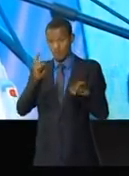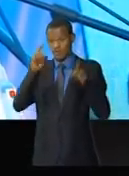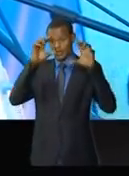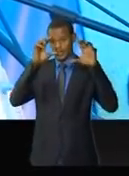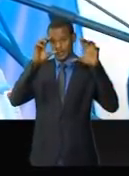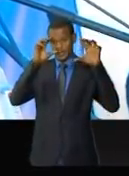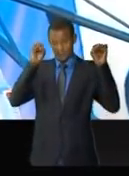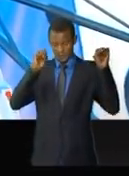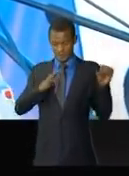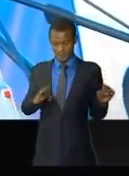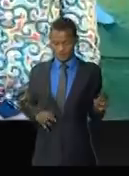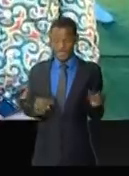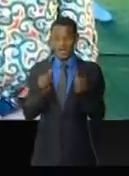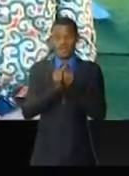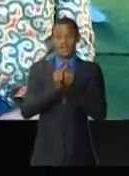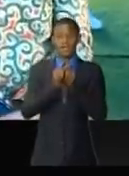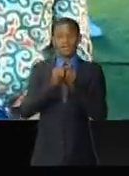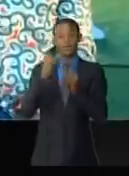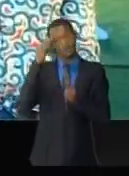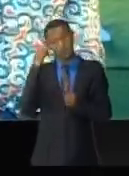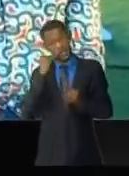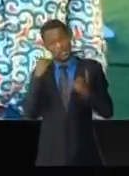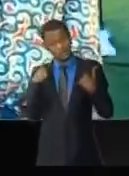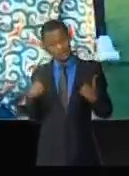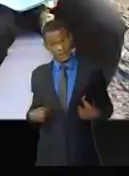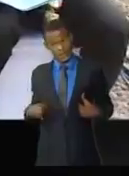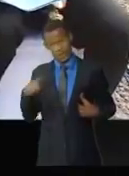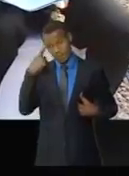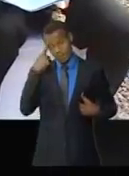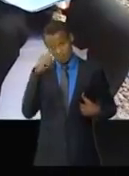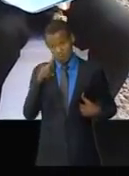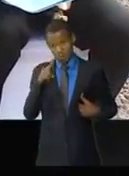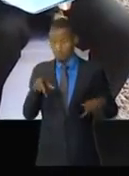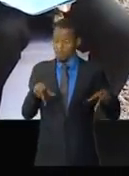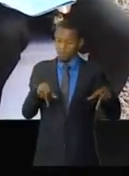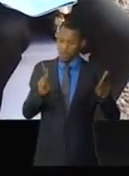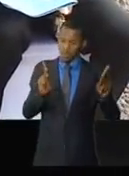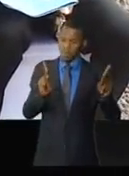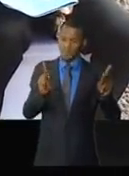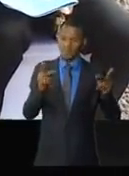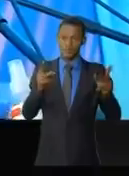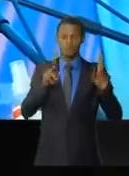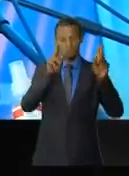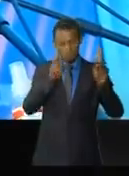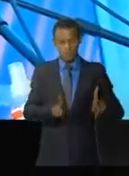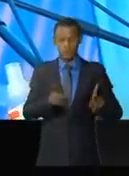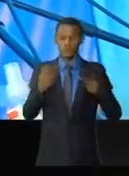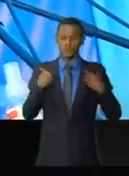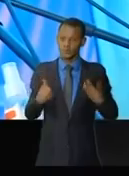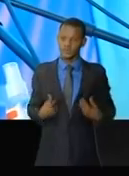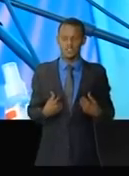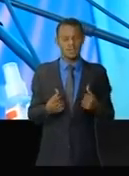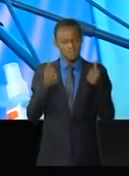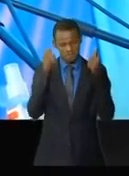de santé solide. J'en suis convaincu, sera une collaboration longue et significative entre Roche et